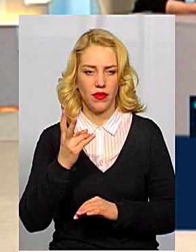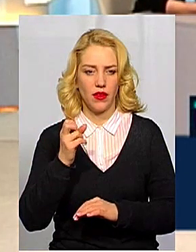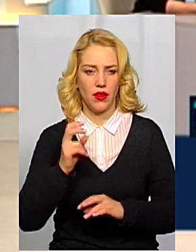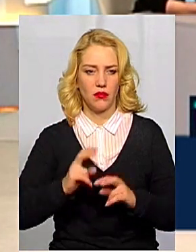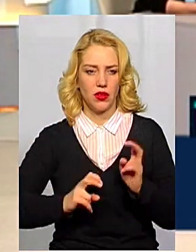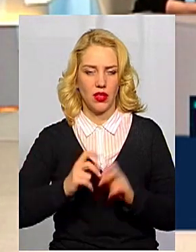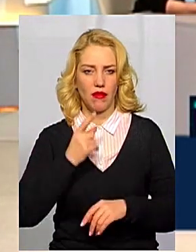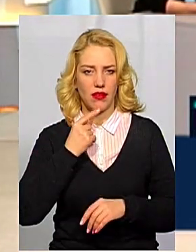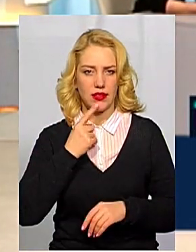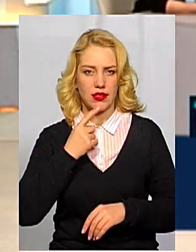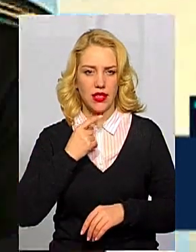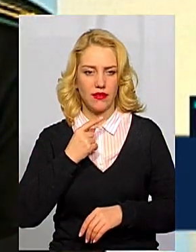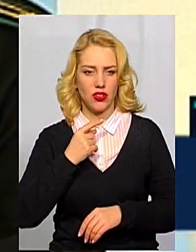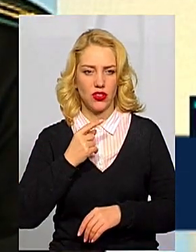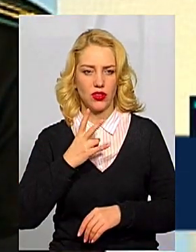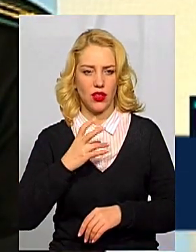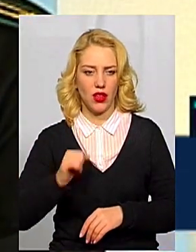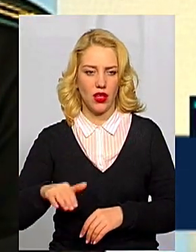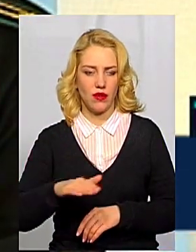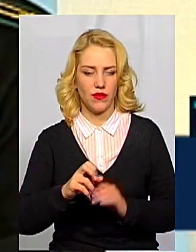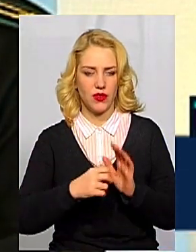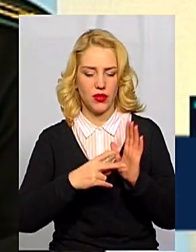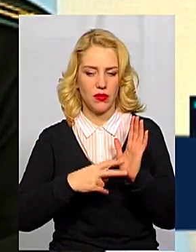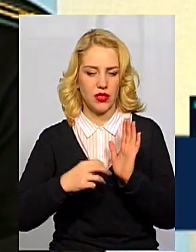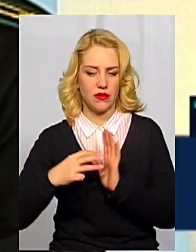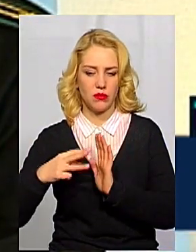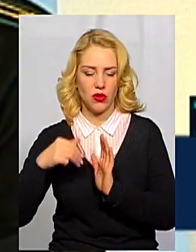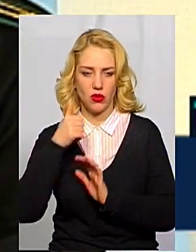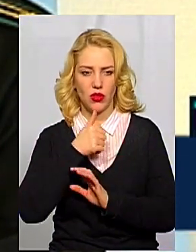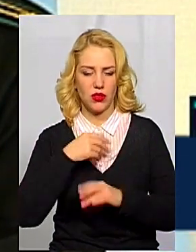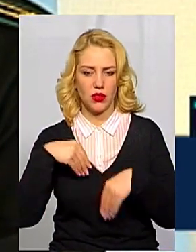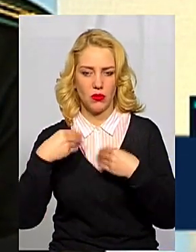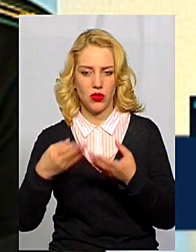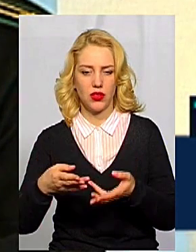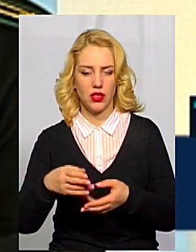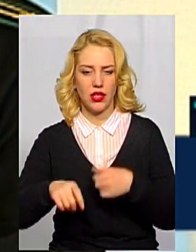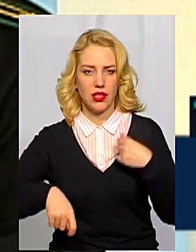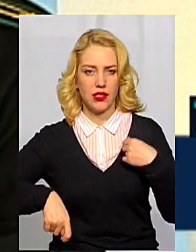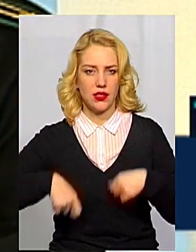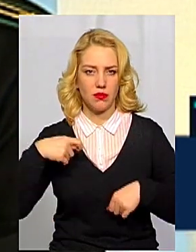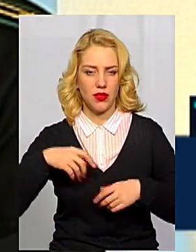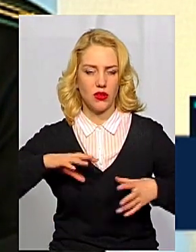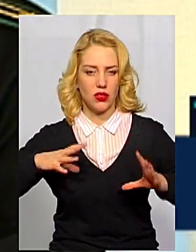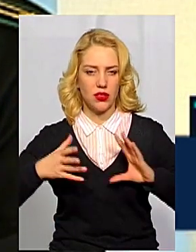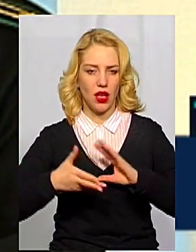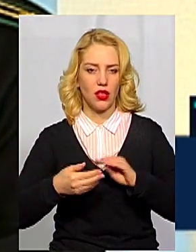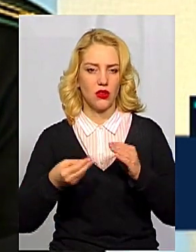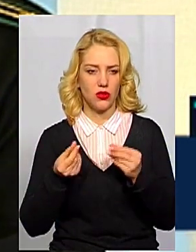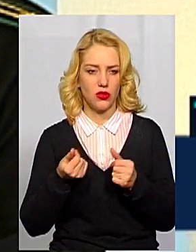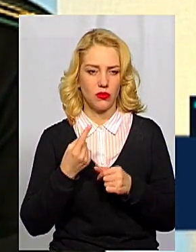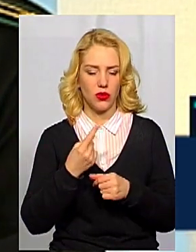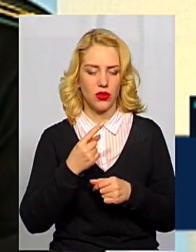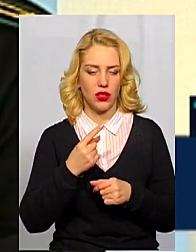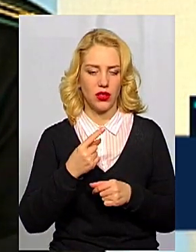підприємств Красилівщини в 17-18 роках заподіяли збитки на загальну суму. Один розрахунок